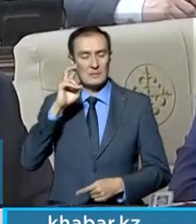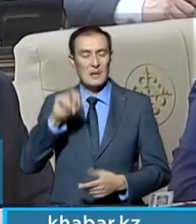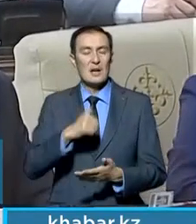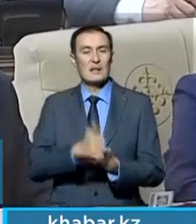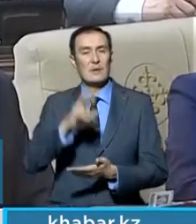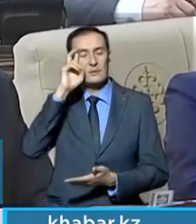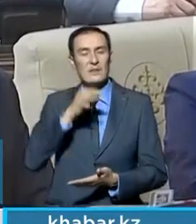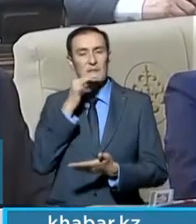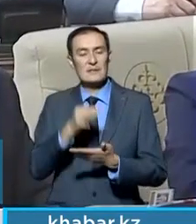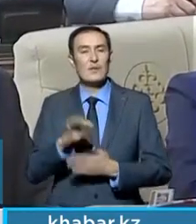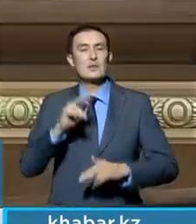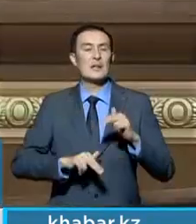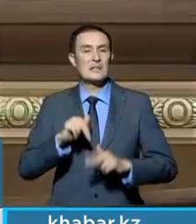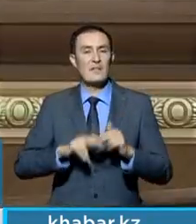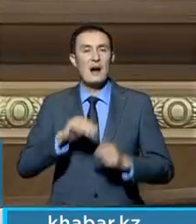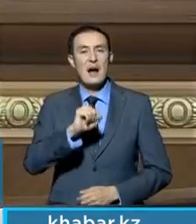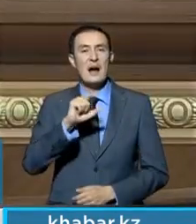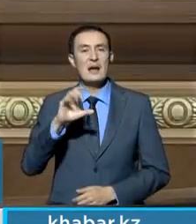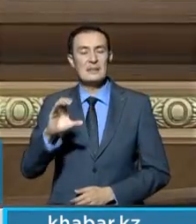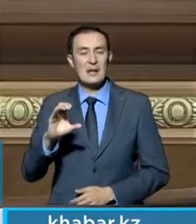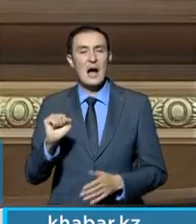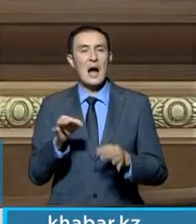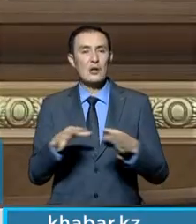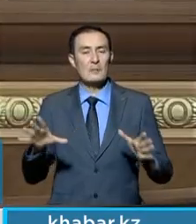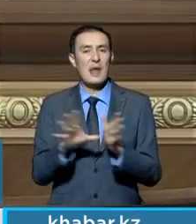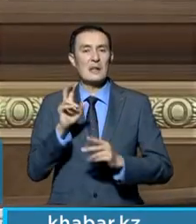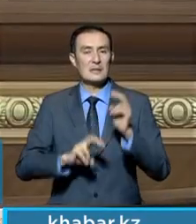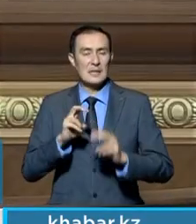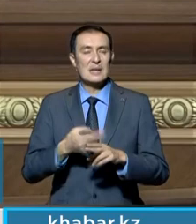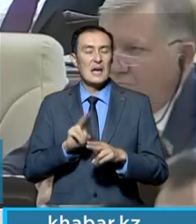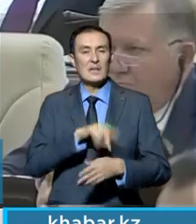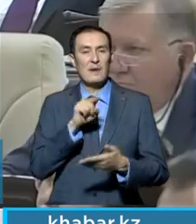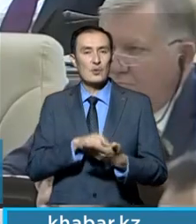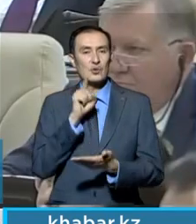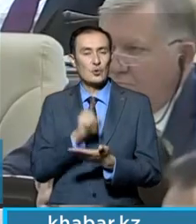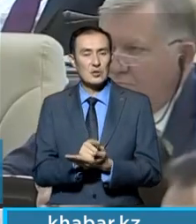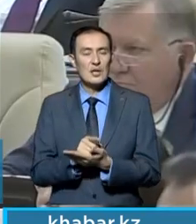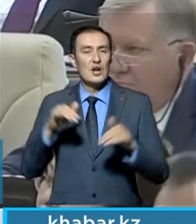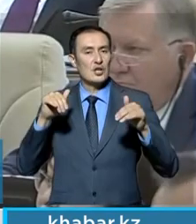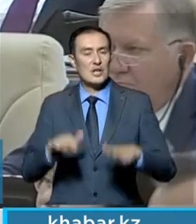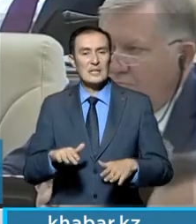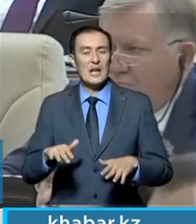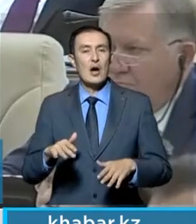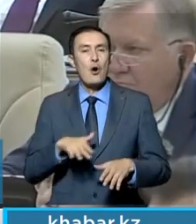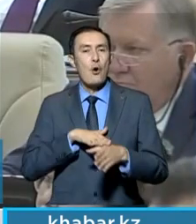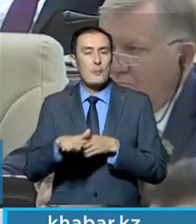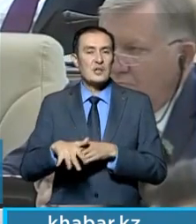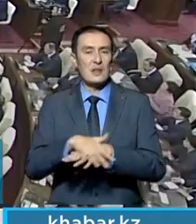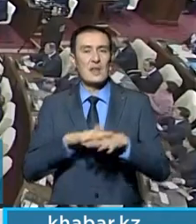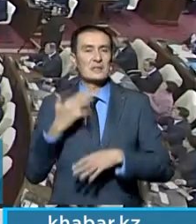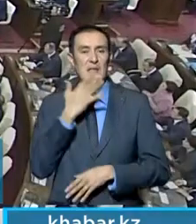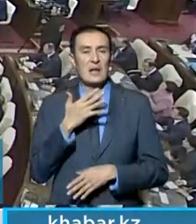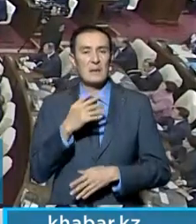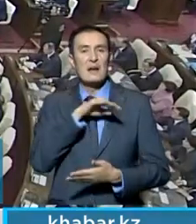государства высказался и о строительстве АЭС. Президент считает, что этот вопрос должен решаться на общенациональном референдуме. В числе